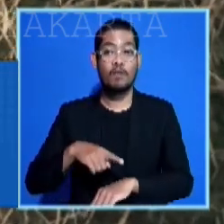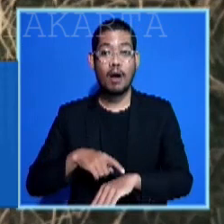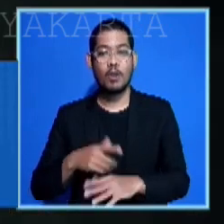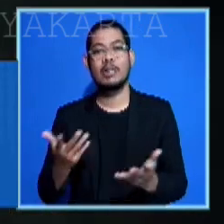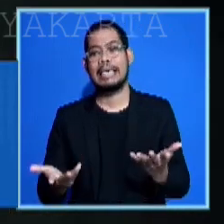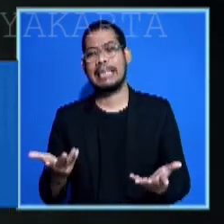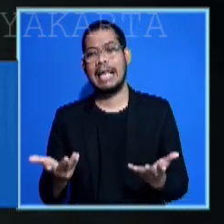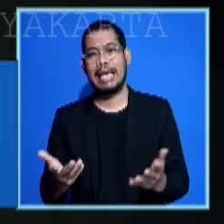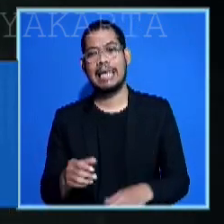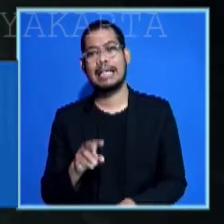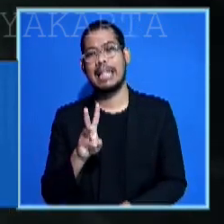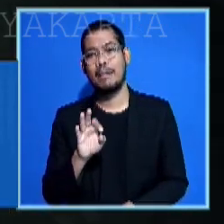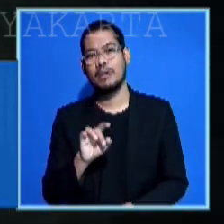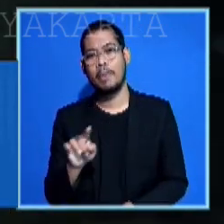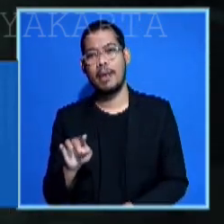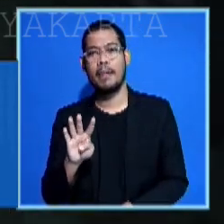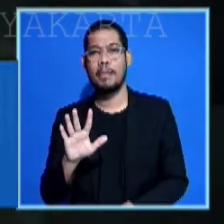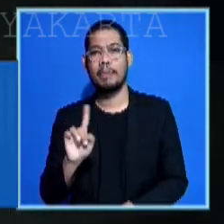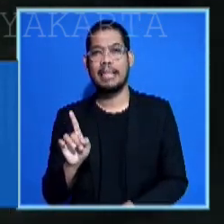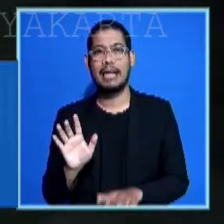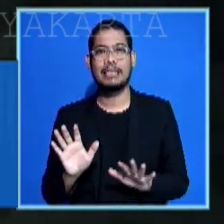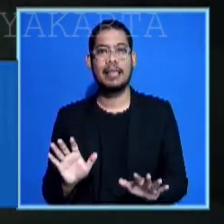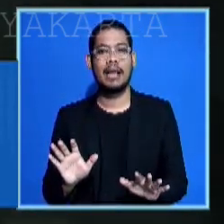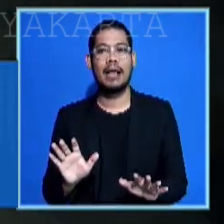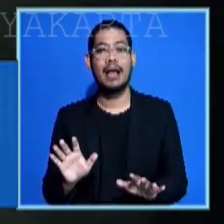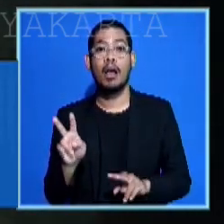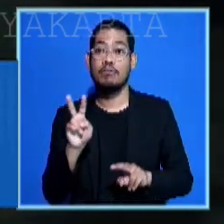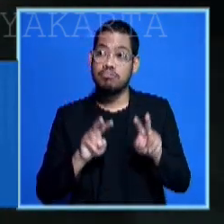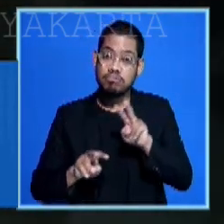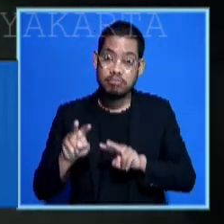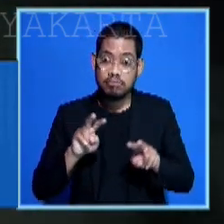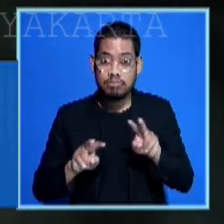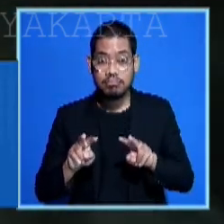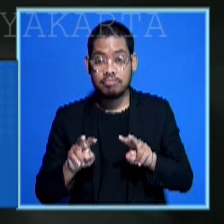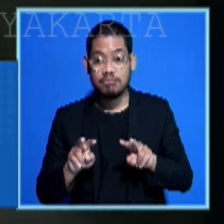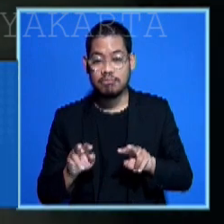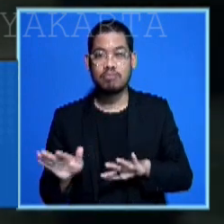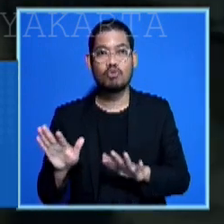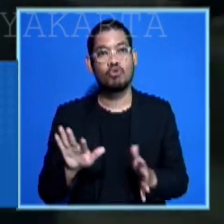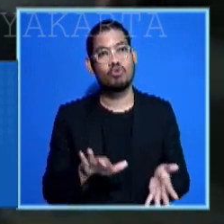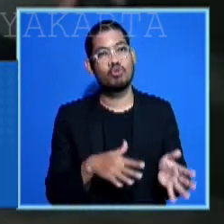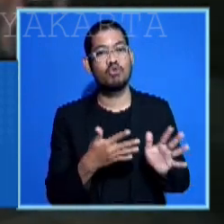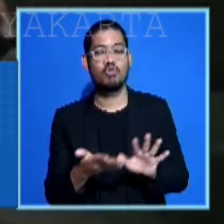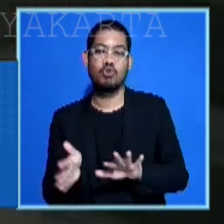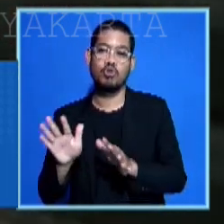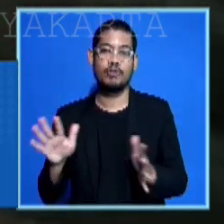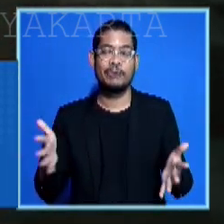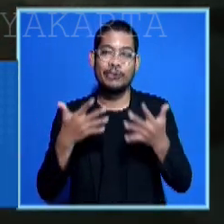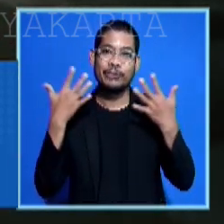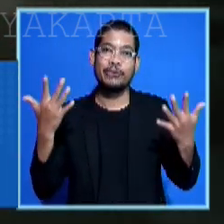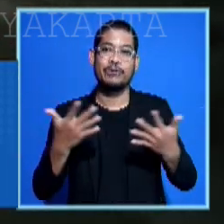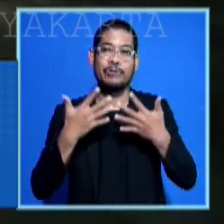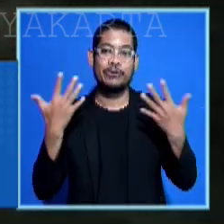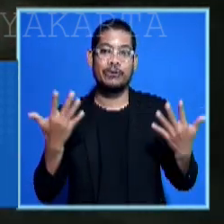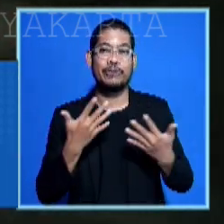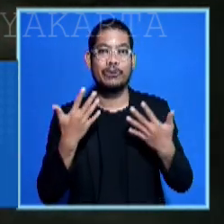menit untuk menikmati pemandangan yang syahdu dengan hembusan angin yang menyejukkan hati. Oh iya, meski di setiap posnya ada pemandu